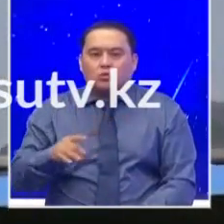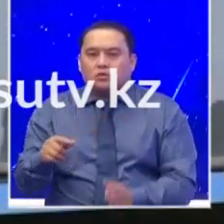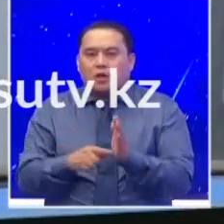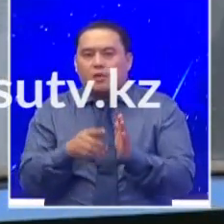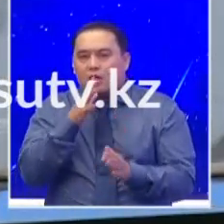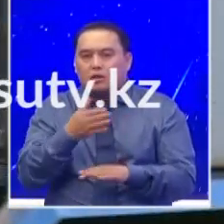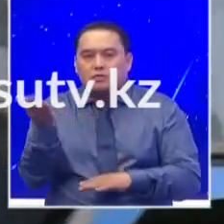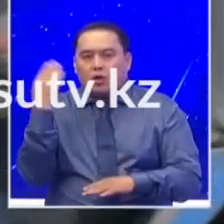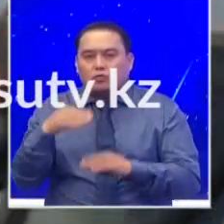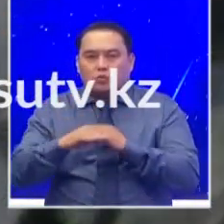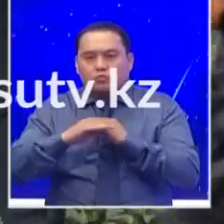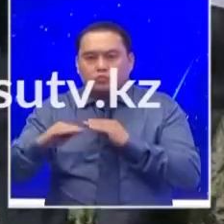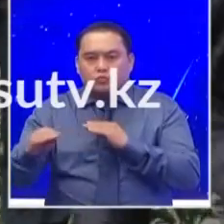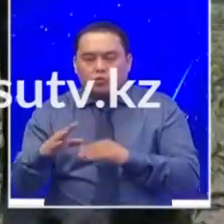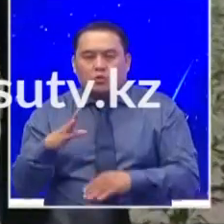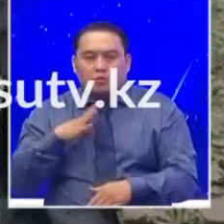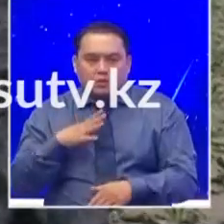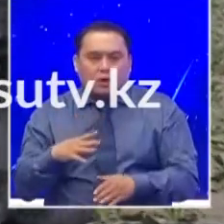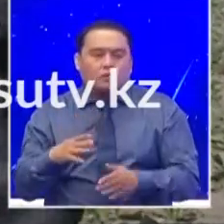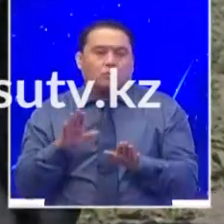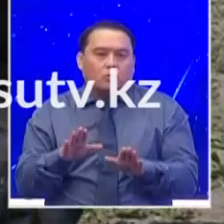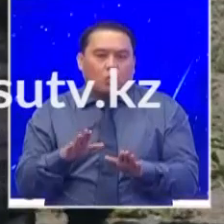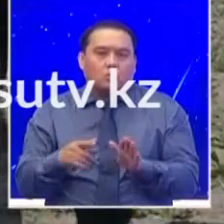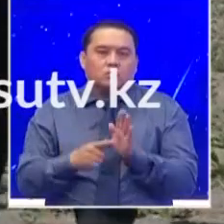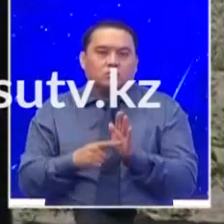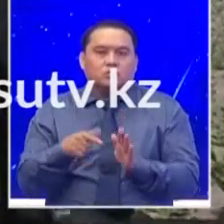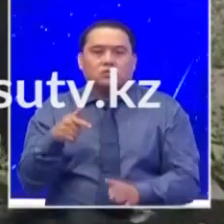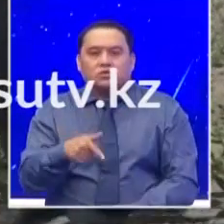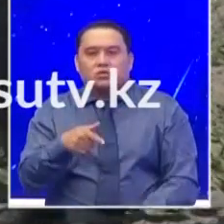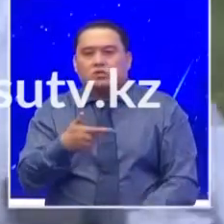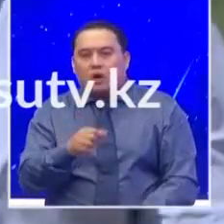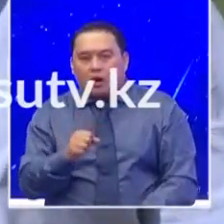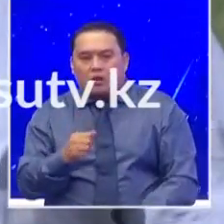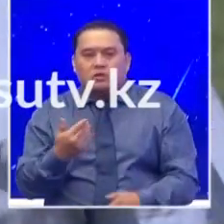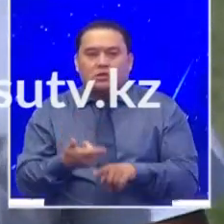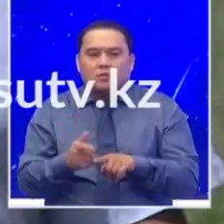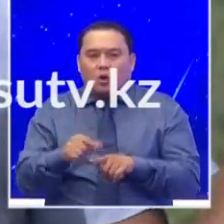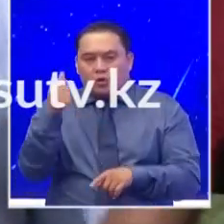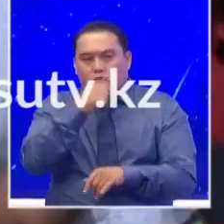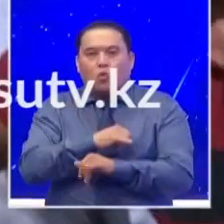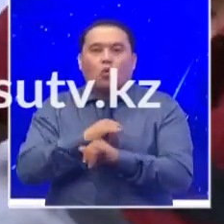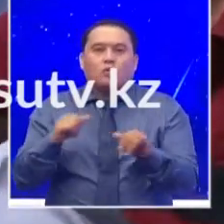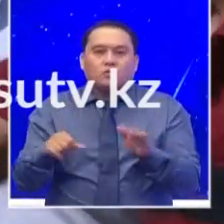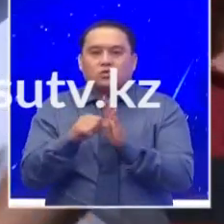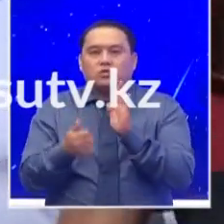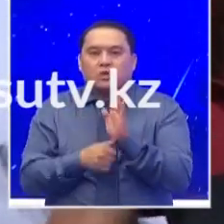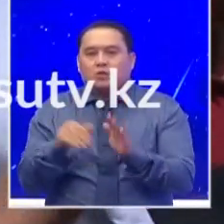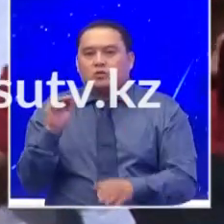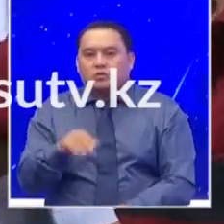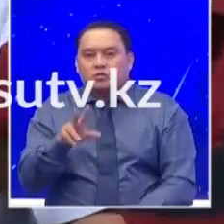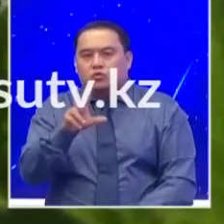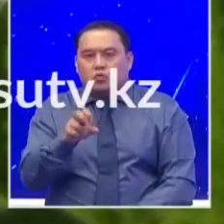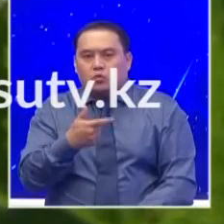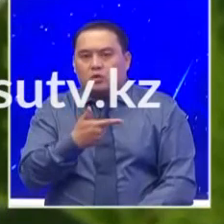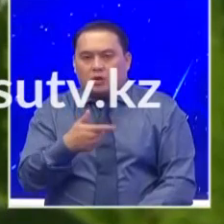лет назад площади посева сладкого корня составляли немногим более 1000 гектаров. А в текущем году они увеличены до 16 300